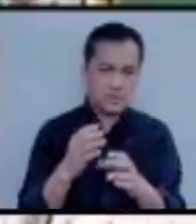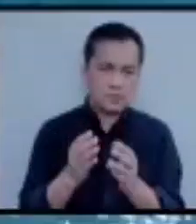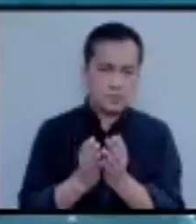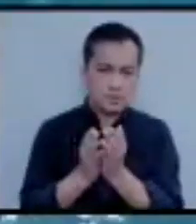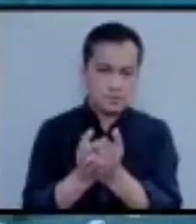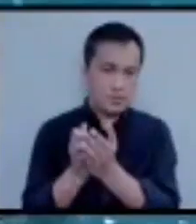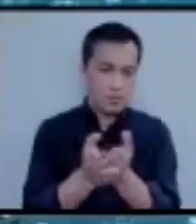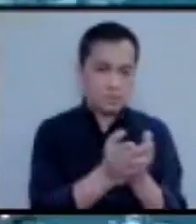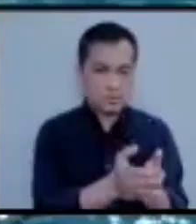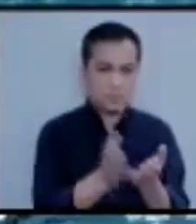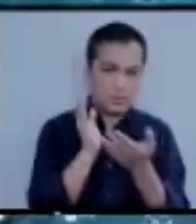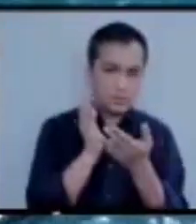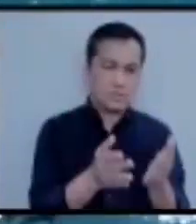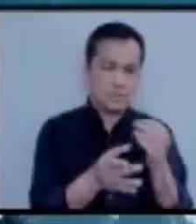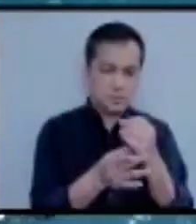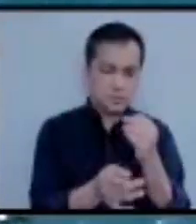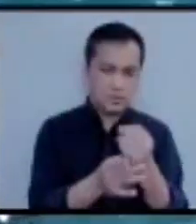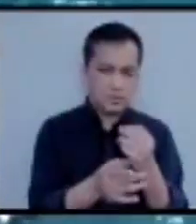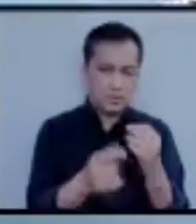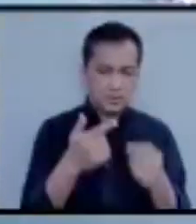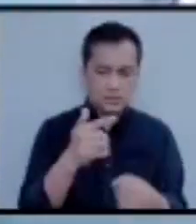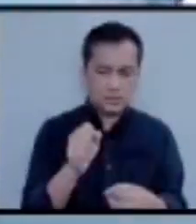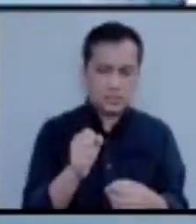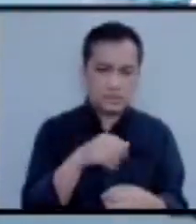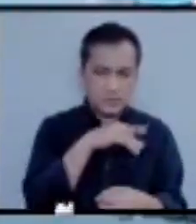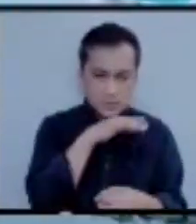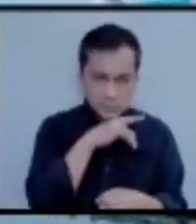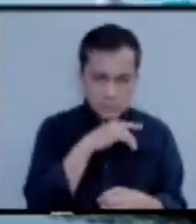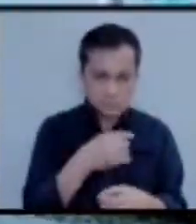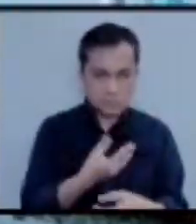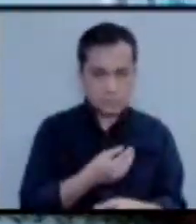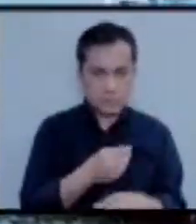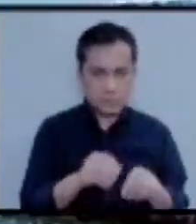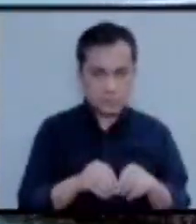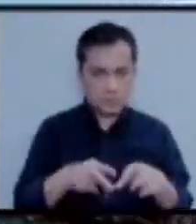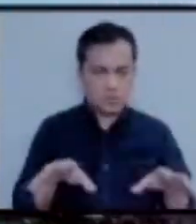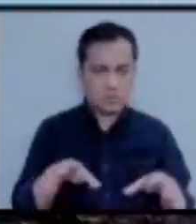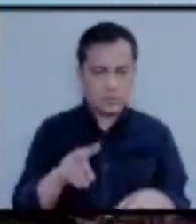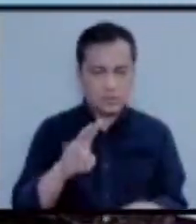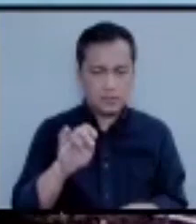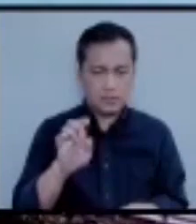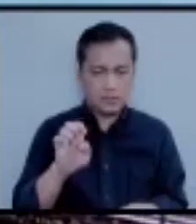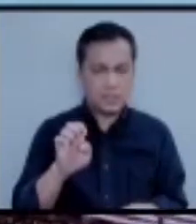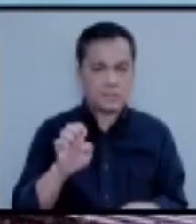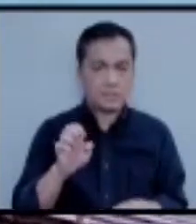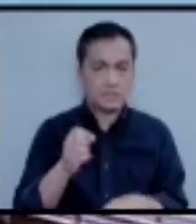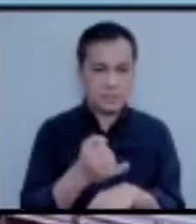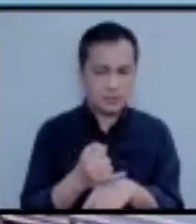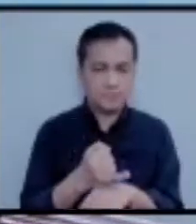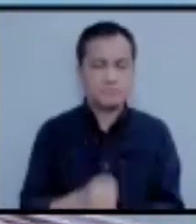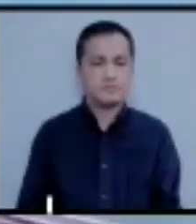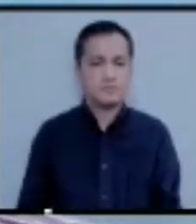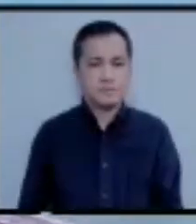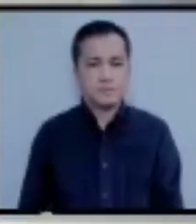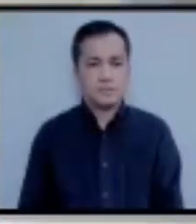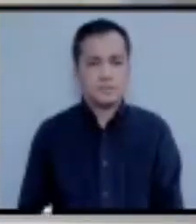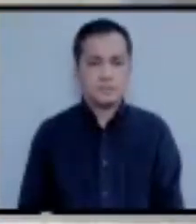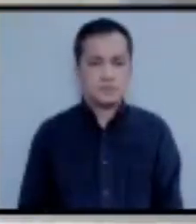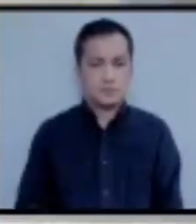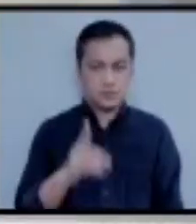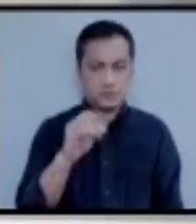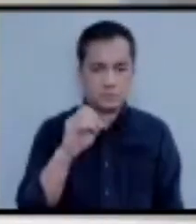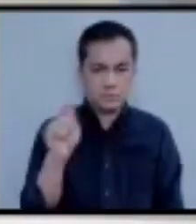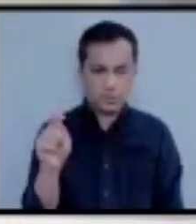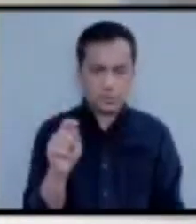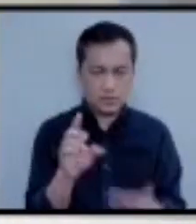dalang langis, gas o dumi na pinangangambahang makapinsala sa Verde Island. Pagtitiyak ng DOE at mga kumpanya. In